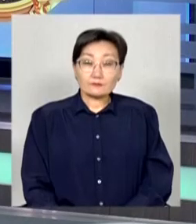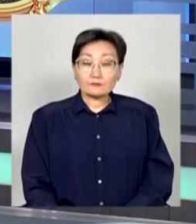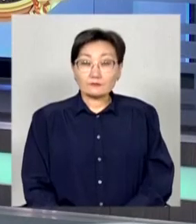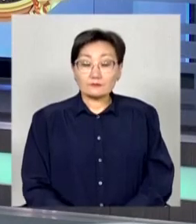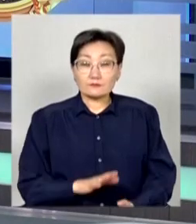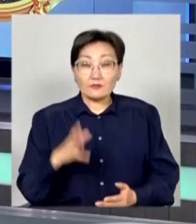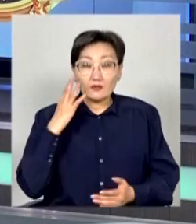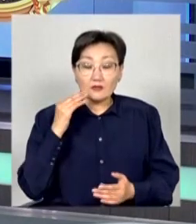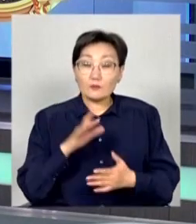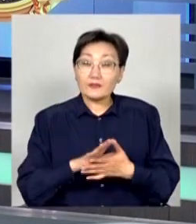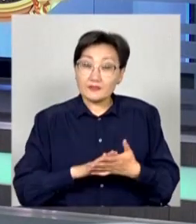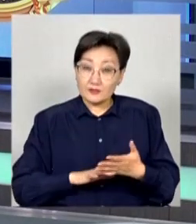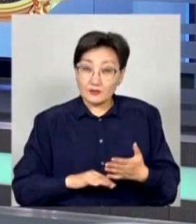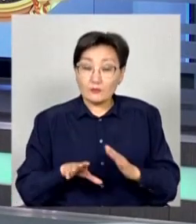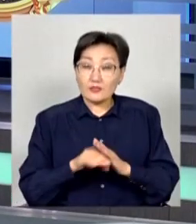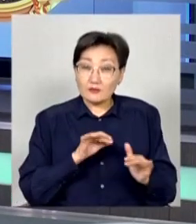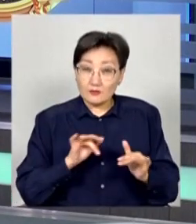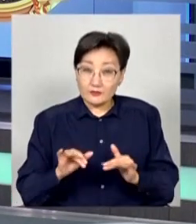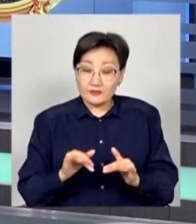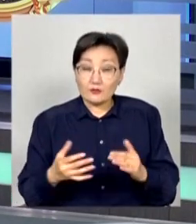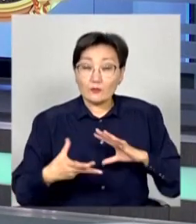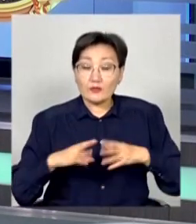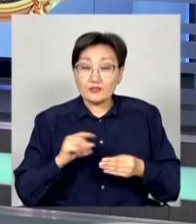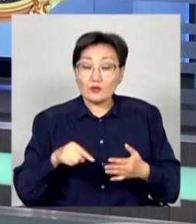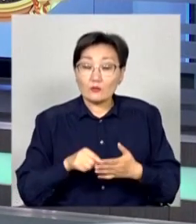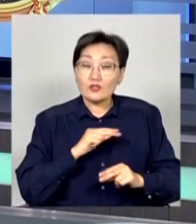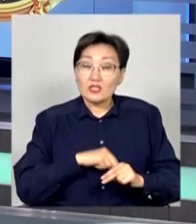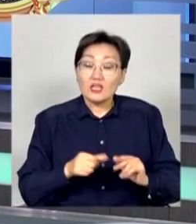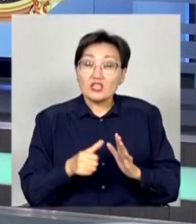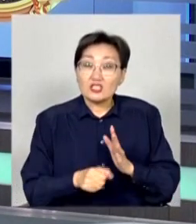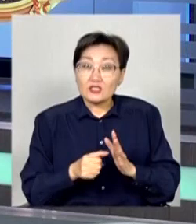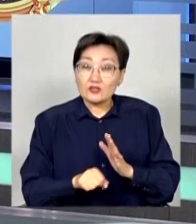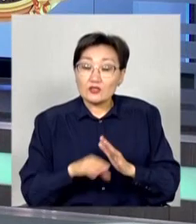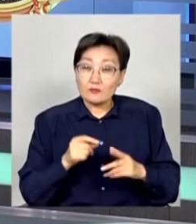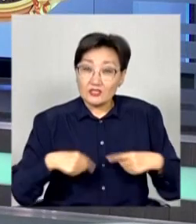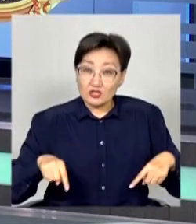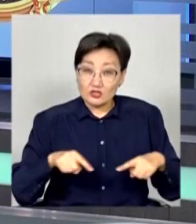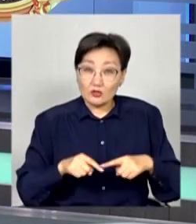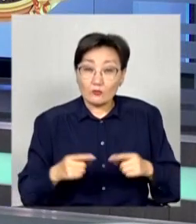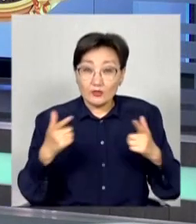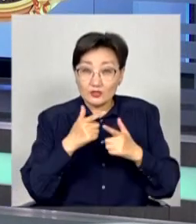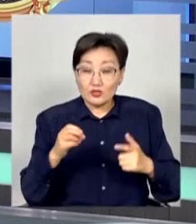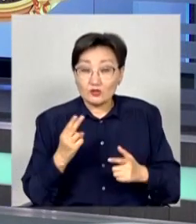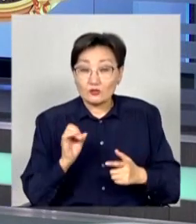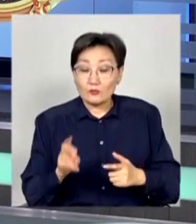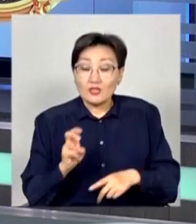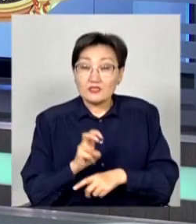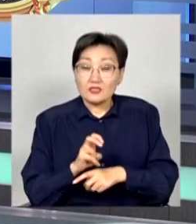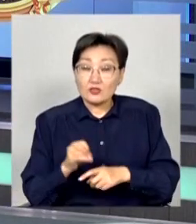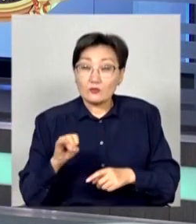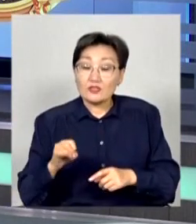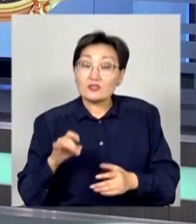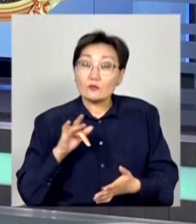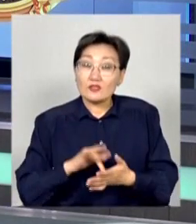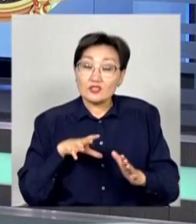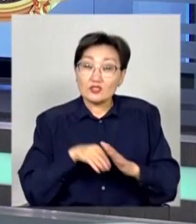В Алматы продолжается выборный процесс. Всего по городу работает 600 избирательных участков. По данным ЦИК, явка в южной столице